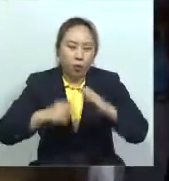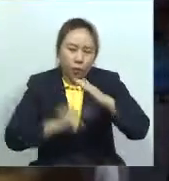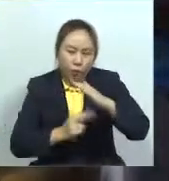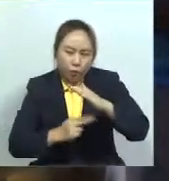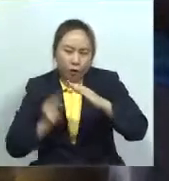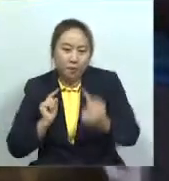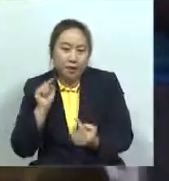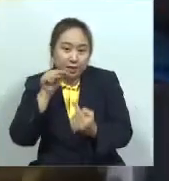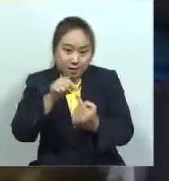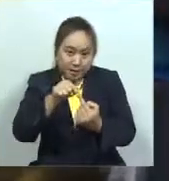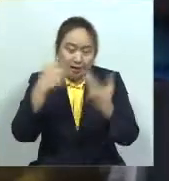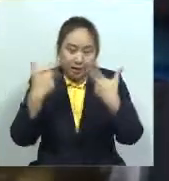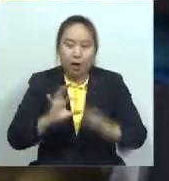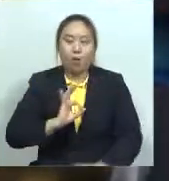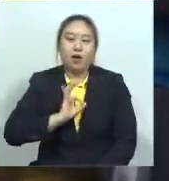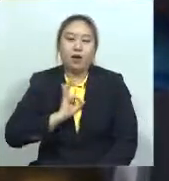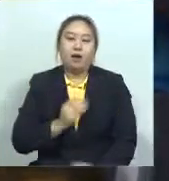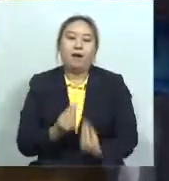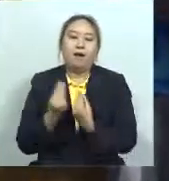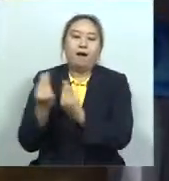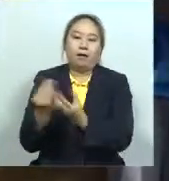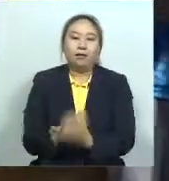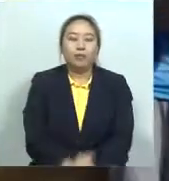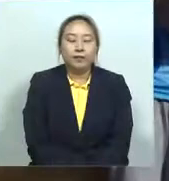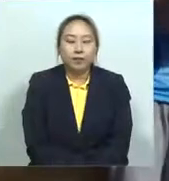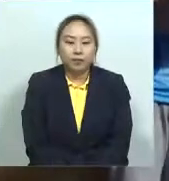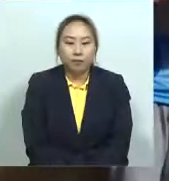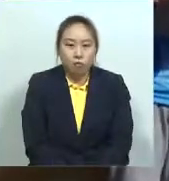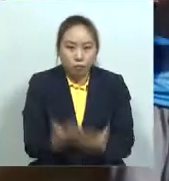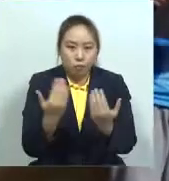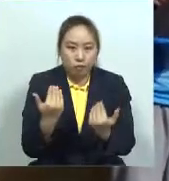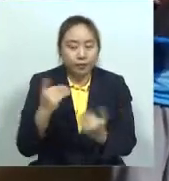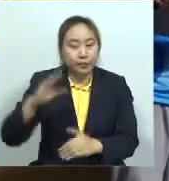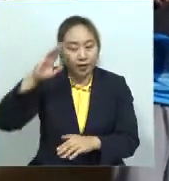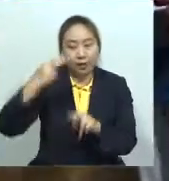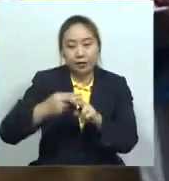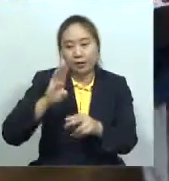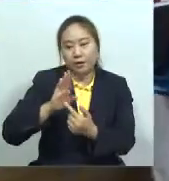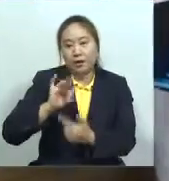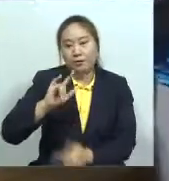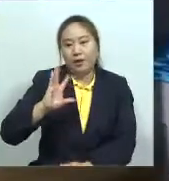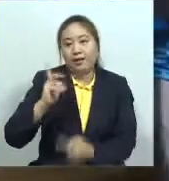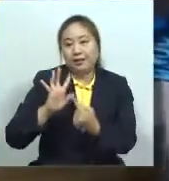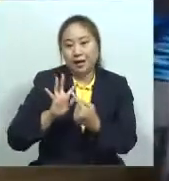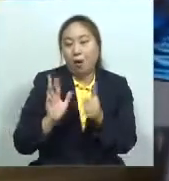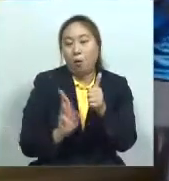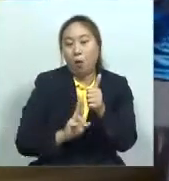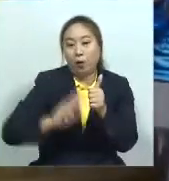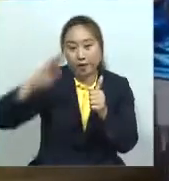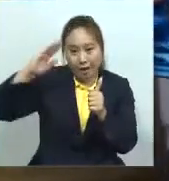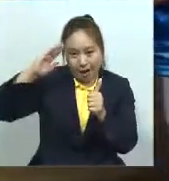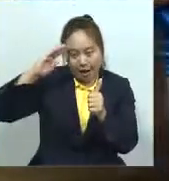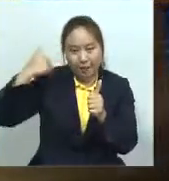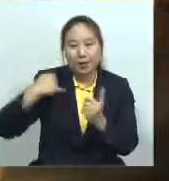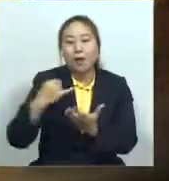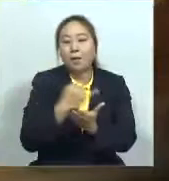นักวิ่งและนักปั่นเนี่ยเขาจะได้รับเหรียญรางวัลเป็นที่ระลึกด้วยในโอกาสนี้พลตรีบัญชาดุริยพันธ์รองแม่ทัพภาคที่3ยังได้มอบ